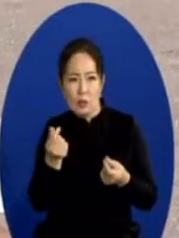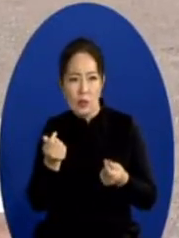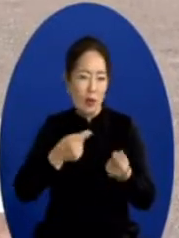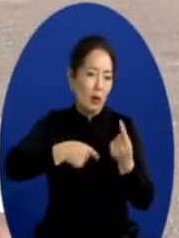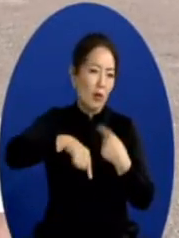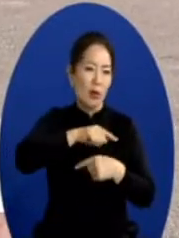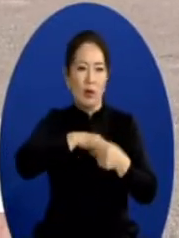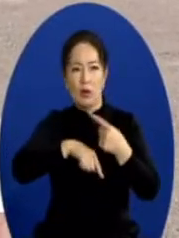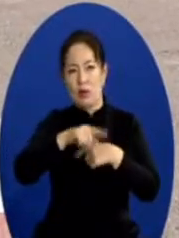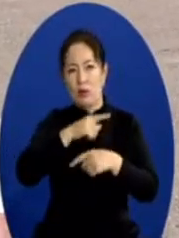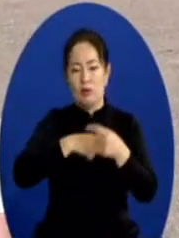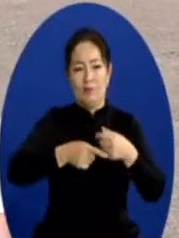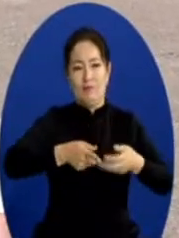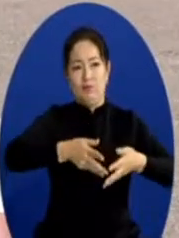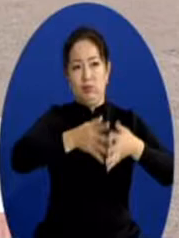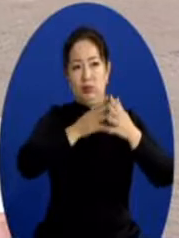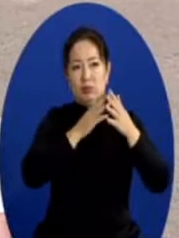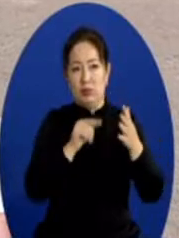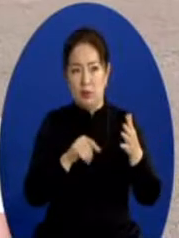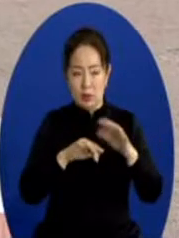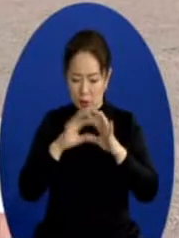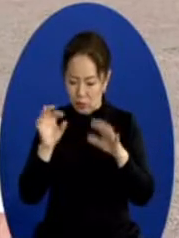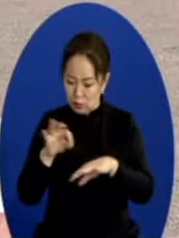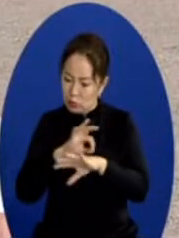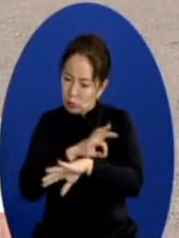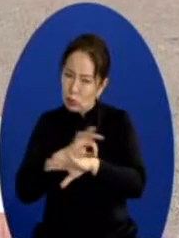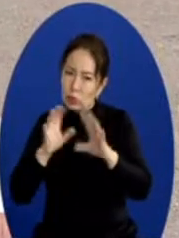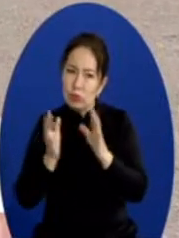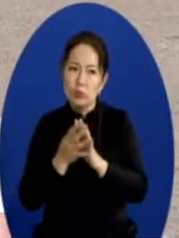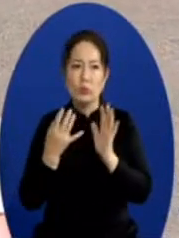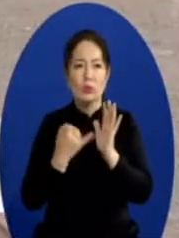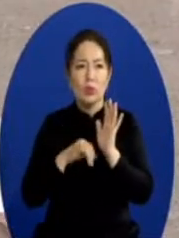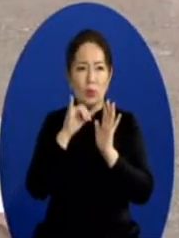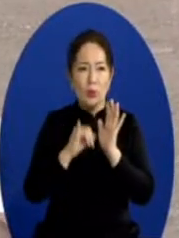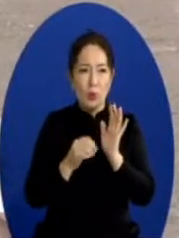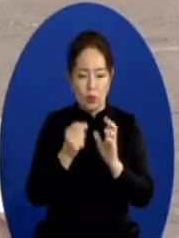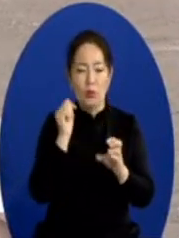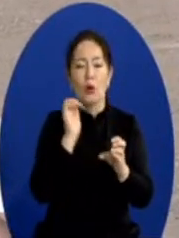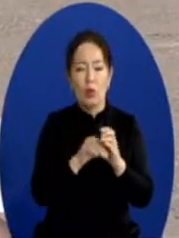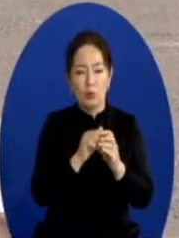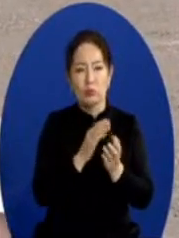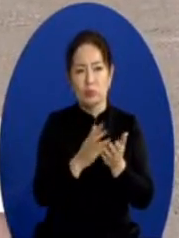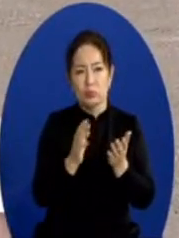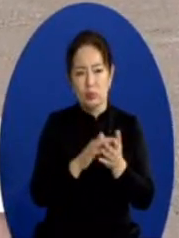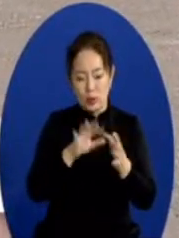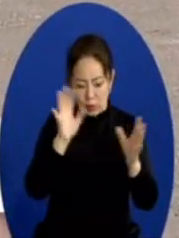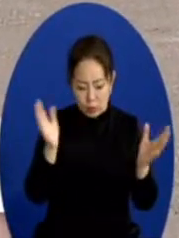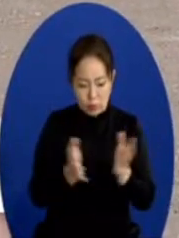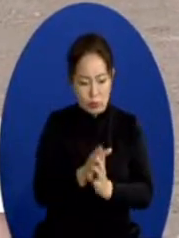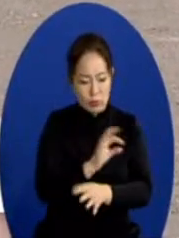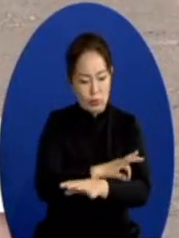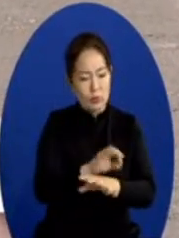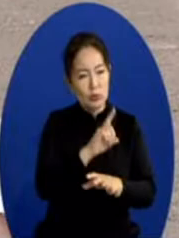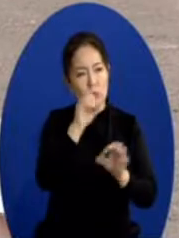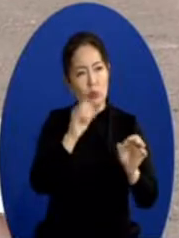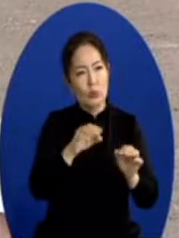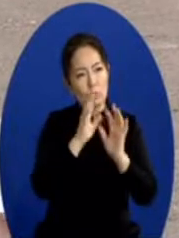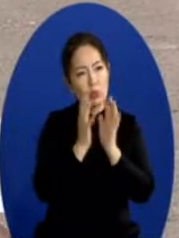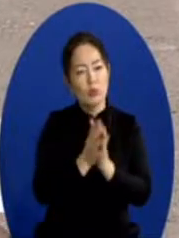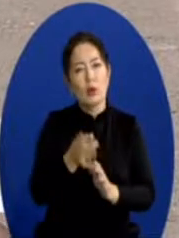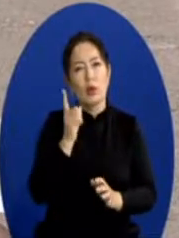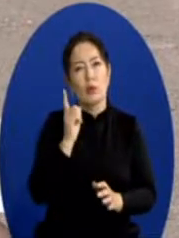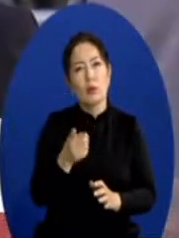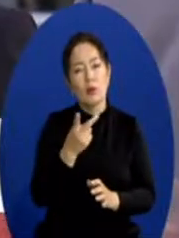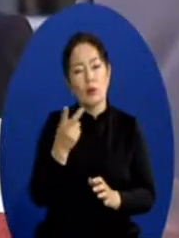авал ингээл босож байна. Одоогор бол нийт төслийн 60 орчим хувь хөрөнгө оруулалт гэдэг гаргаж байгаа. Нийтдээ 2 төсөл 100 ашиглалт дөрөв 1200